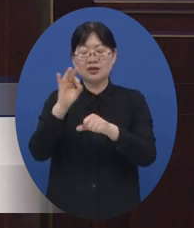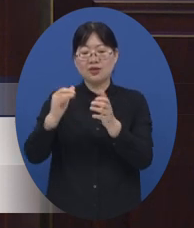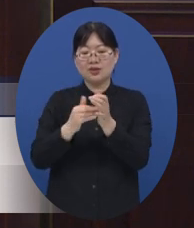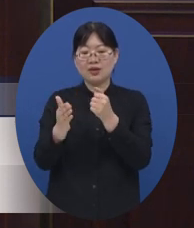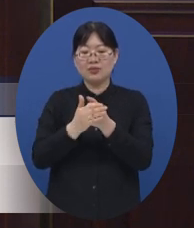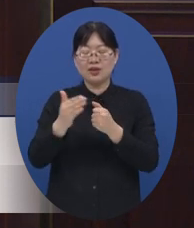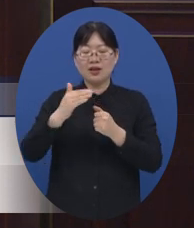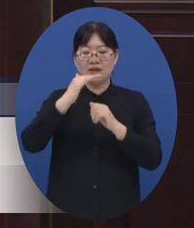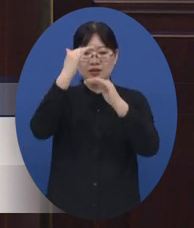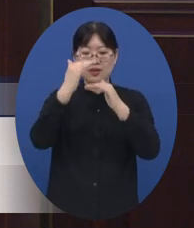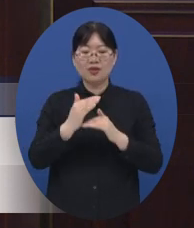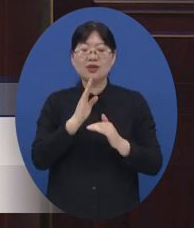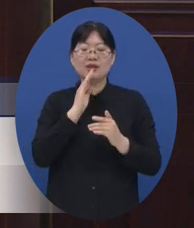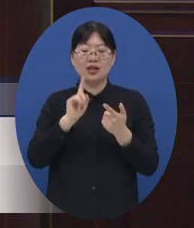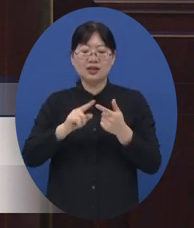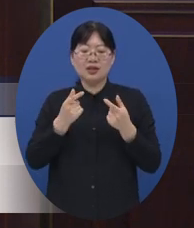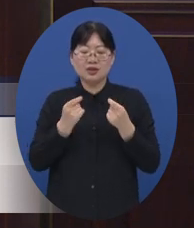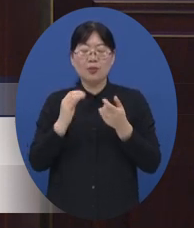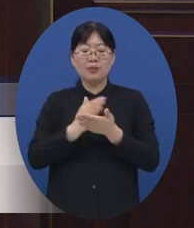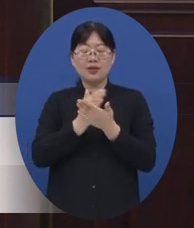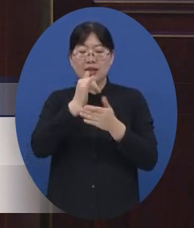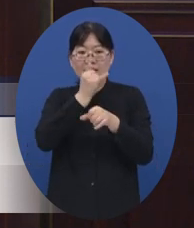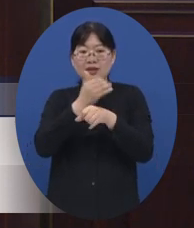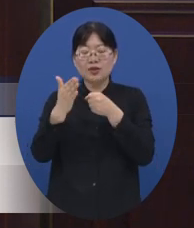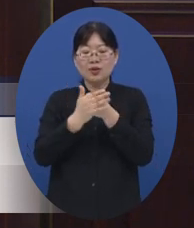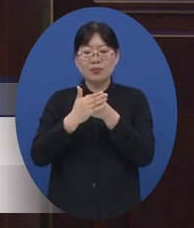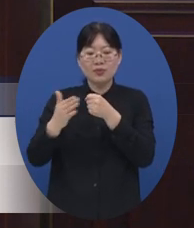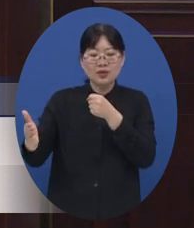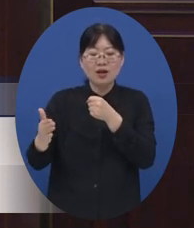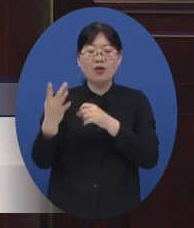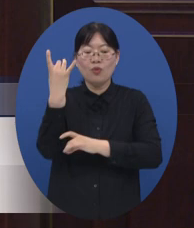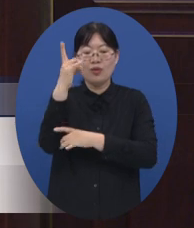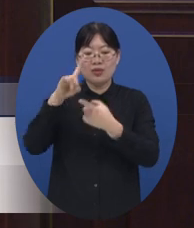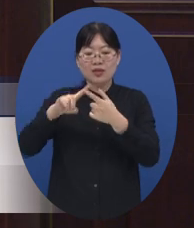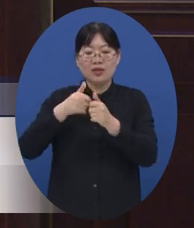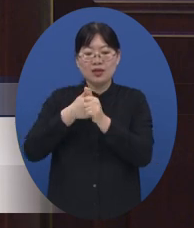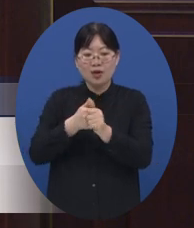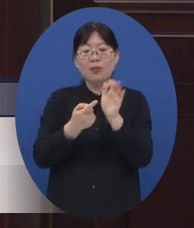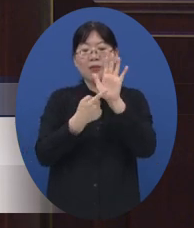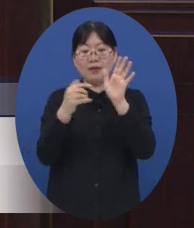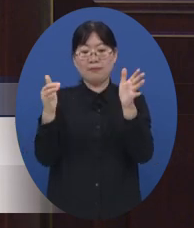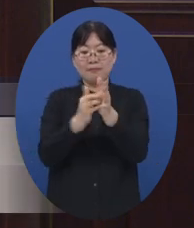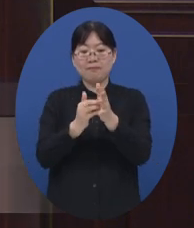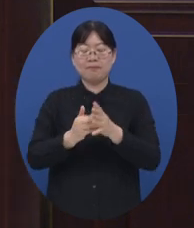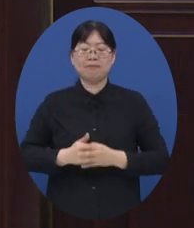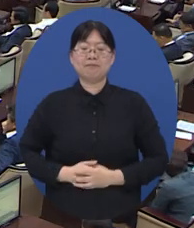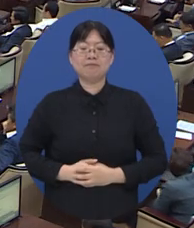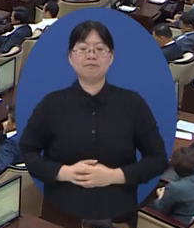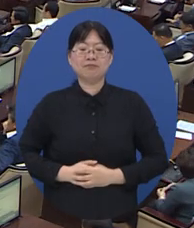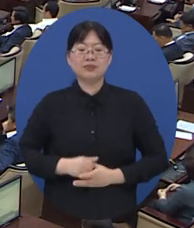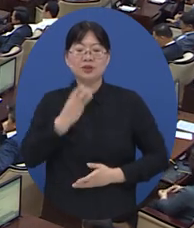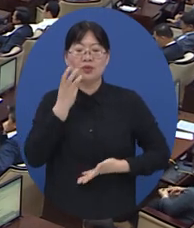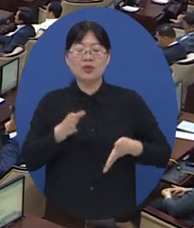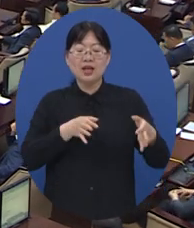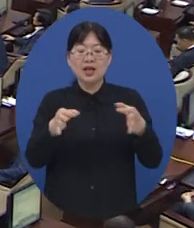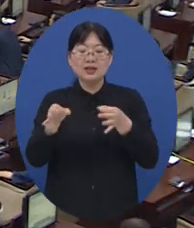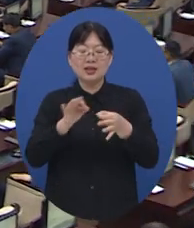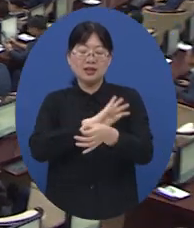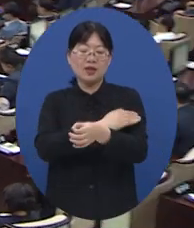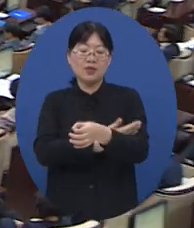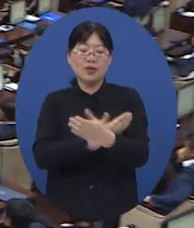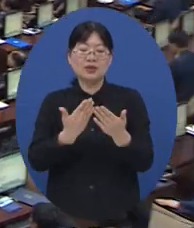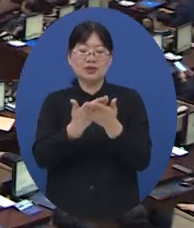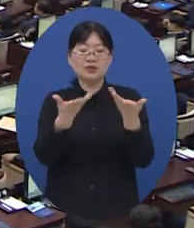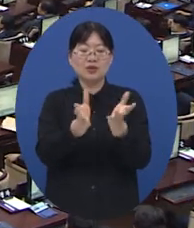절차적 정당성이 타당한 것으로 판단 하여 스팽 부 원안대로 반영하였습니다 경기도 시장